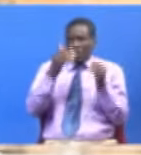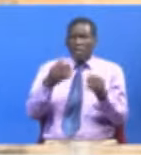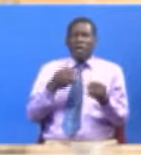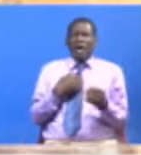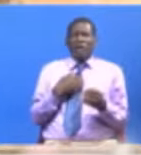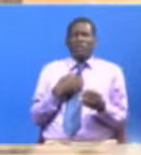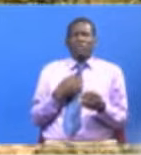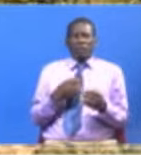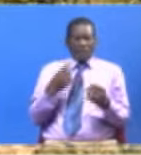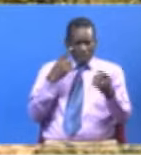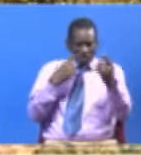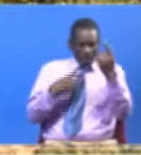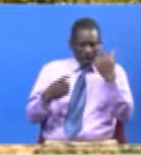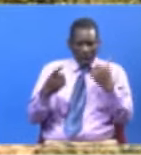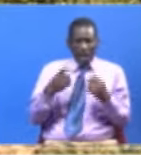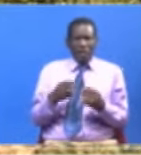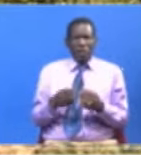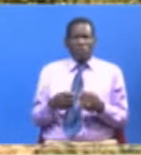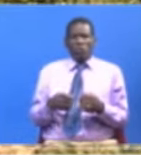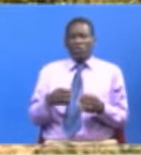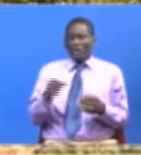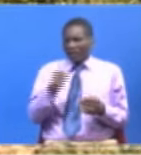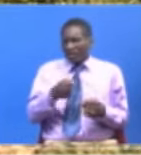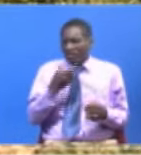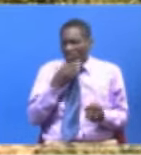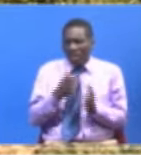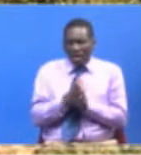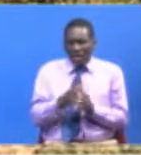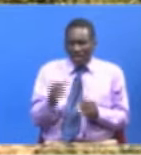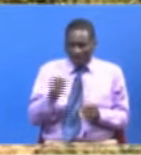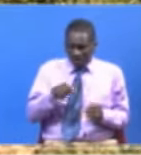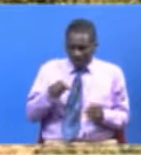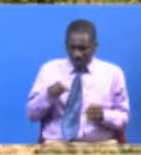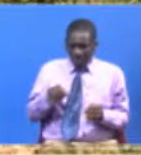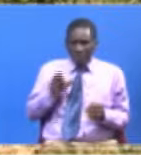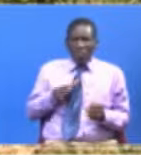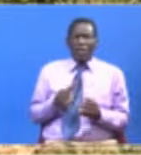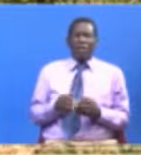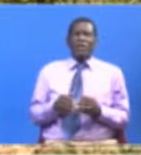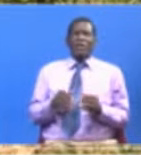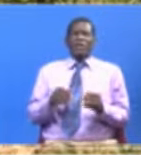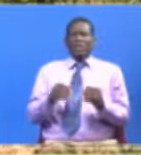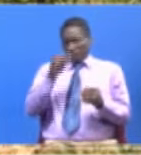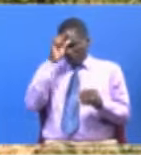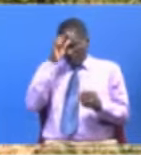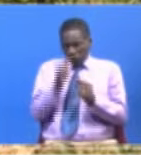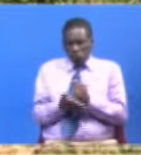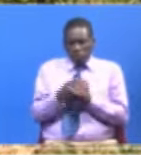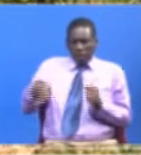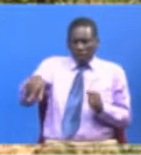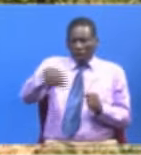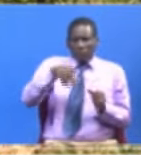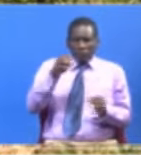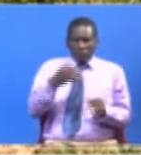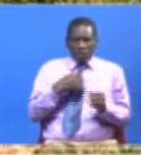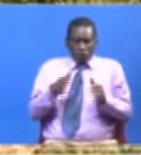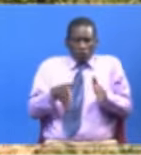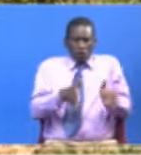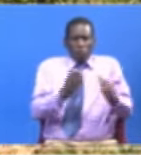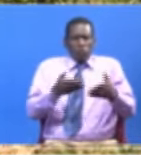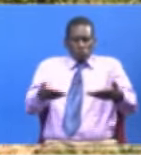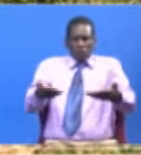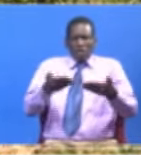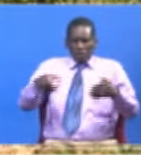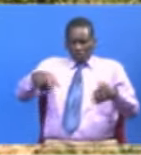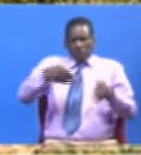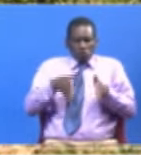babuye na nyanya. Serikali itusaidie, hata kama inaweza kuwa na nafasi, itupatieko nafasi hata